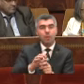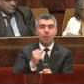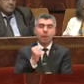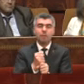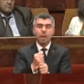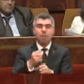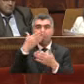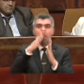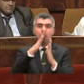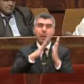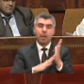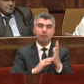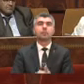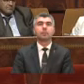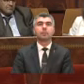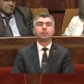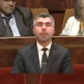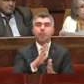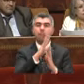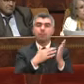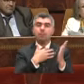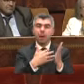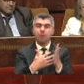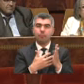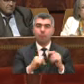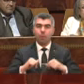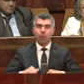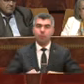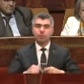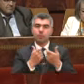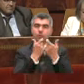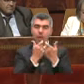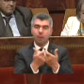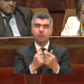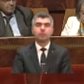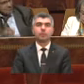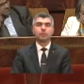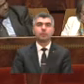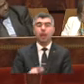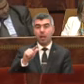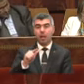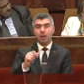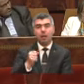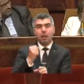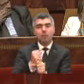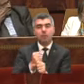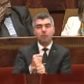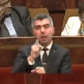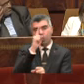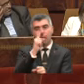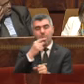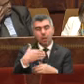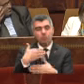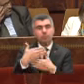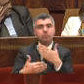بلادها، واللي من خلال البرامج ديالك سيدة الوزيرة كنلاحظوا بأن كاين واحد العمل جبار واللي غادي يبان إن شاء الله في أرض